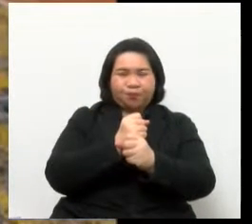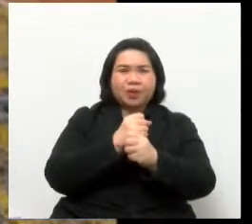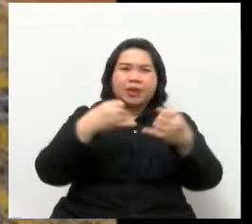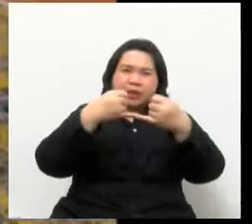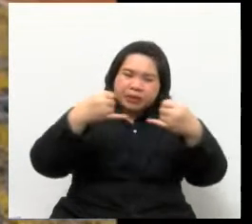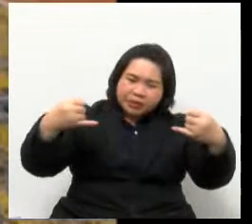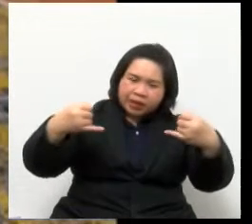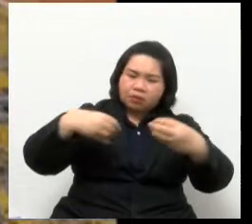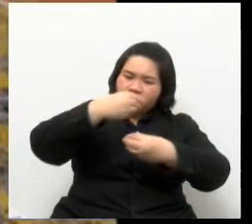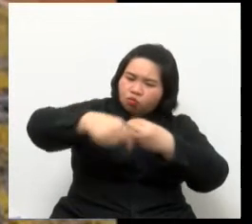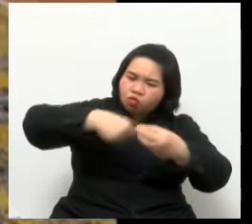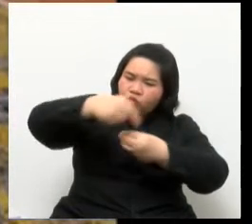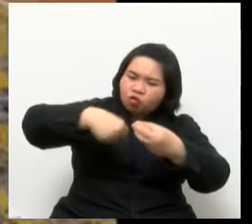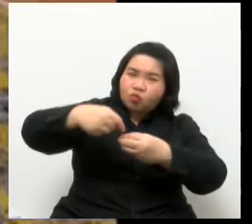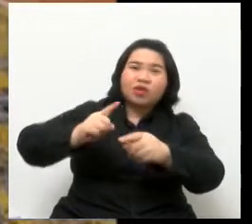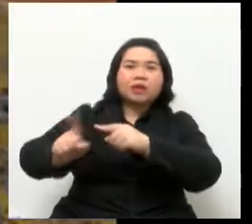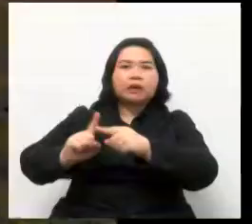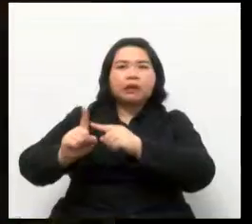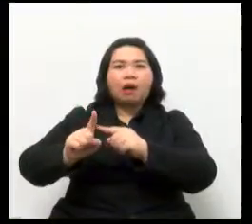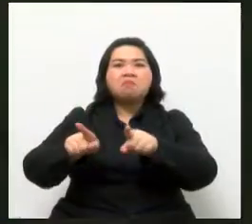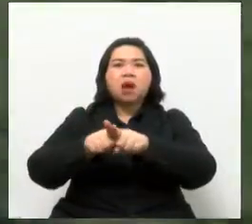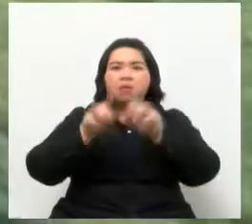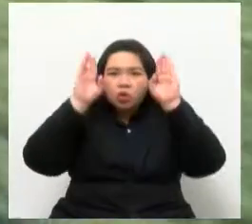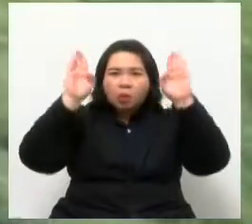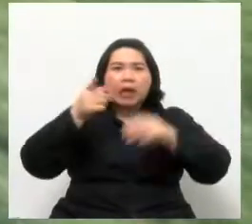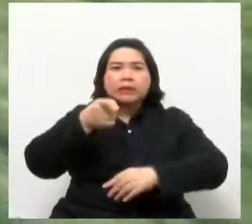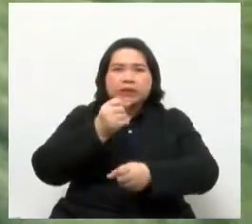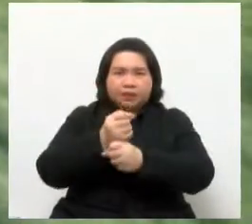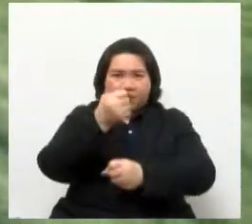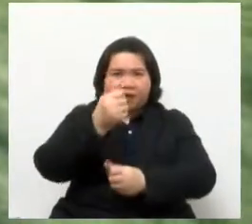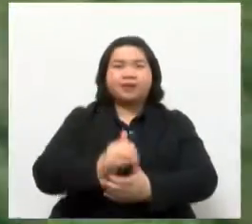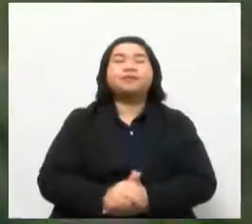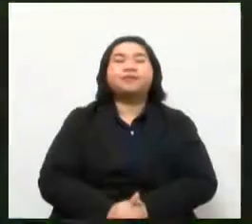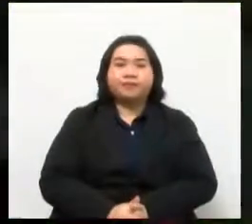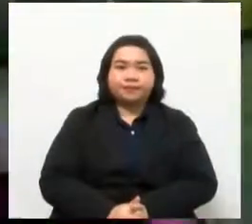งเพื่อสร้างประสบการณ์ให้แก่ผู้เรียนโดยตรง